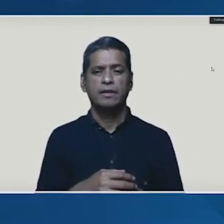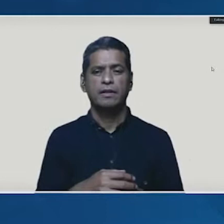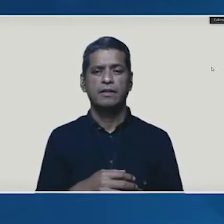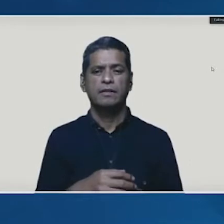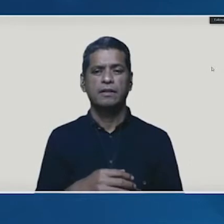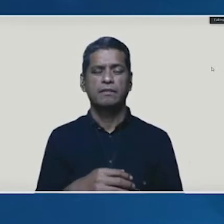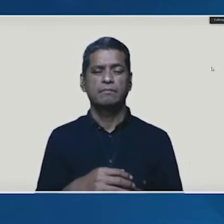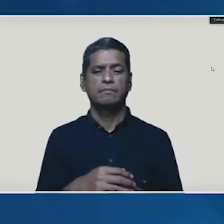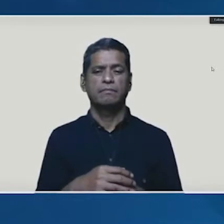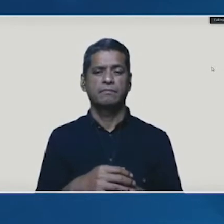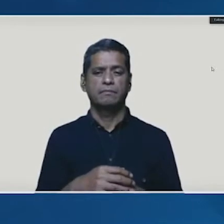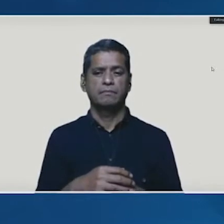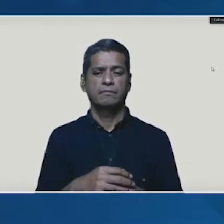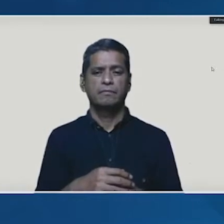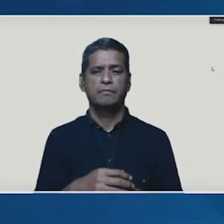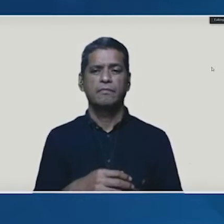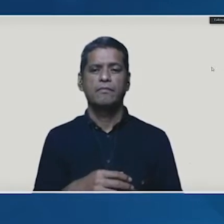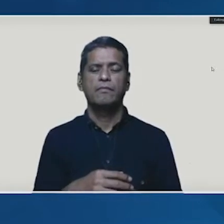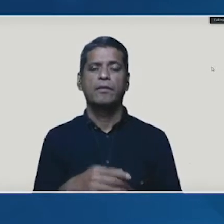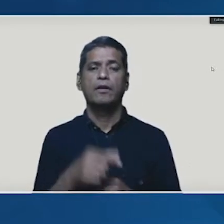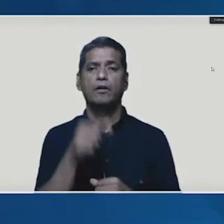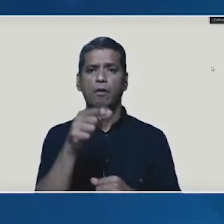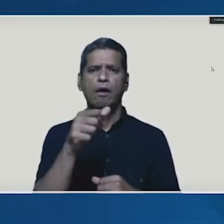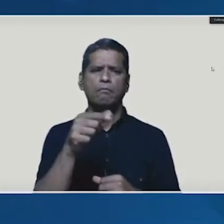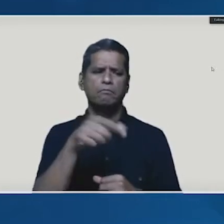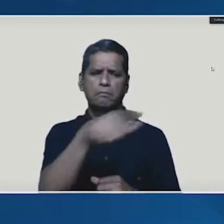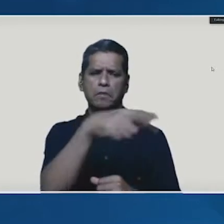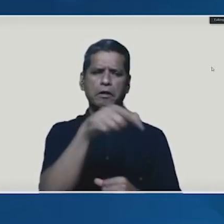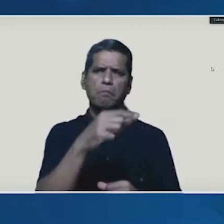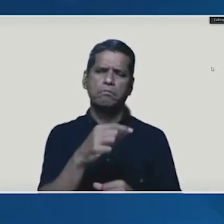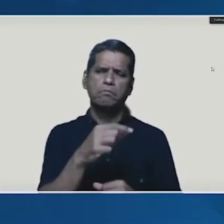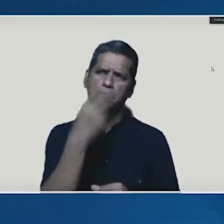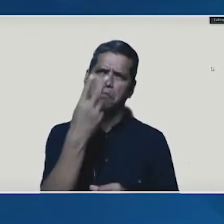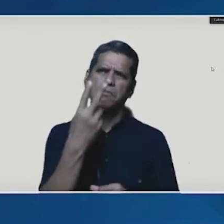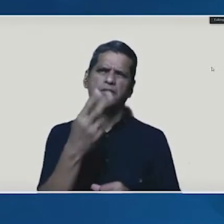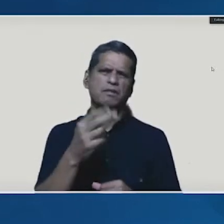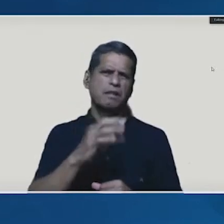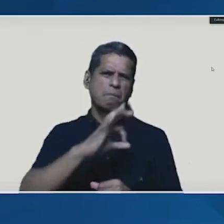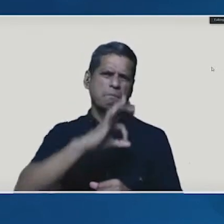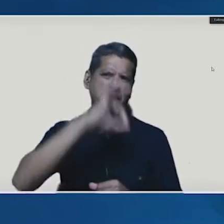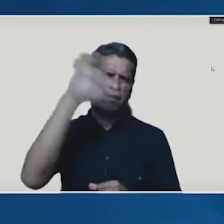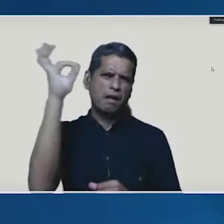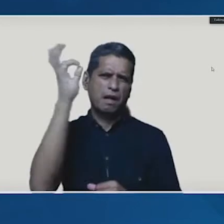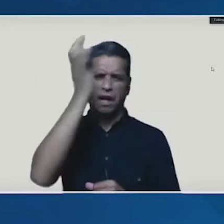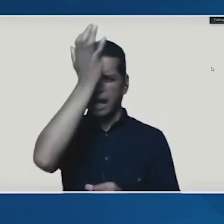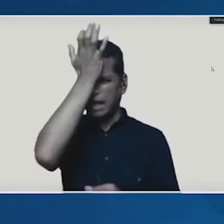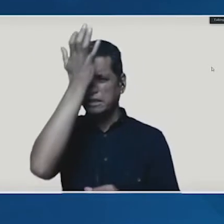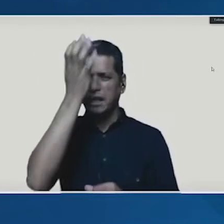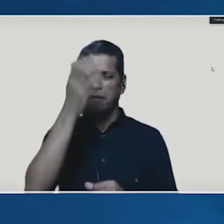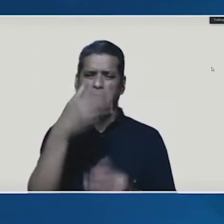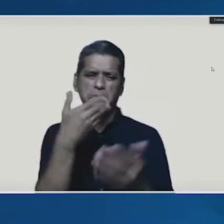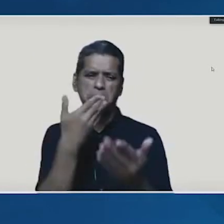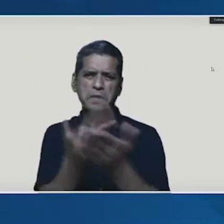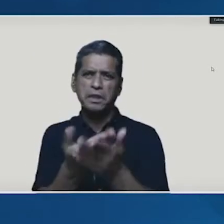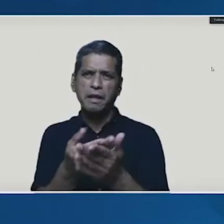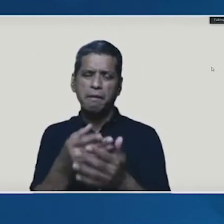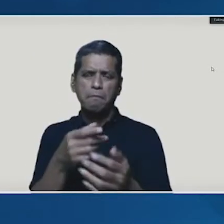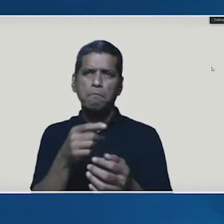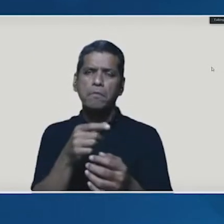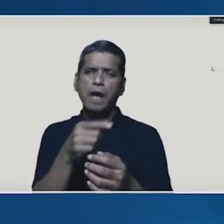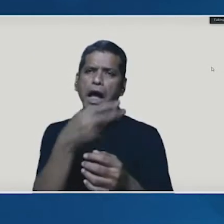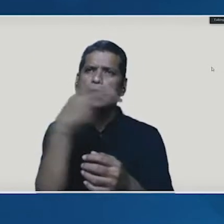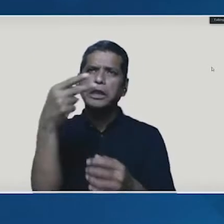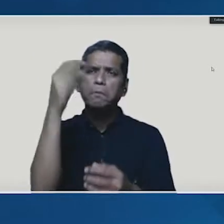raja yang pernah bermimpi meminta seperti itu dengan kata lain mereka ini bicara kepada Bloomberg mengatakan kepada raja